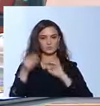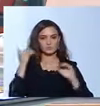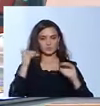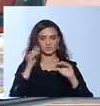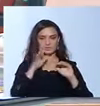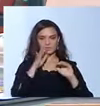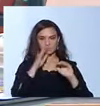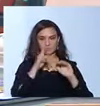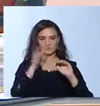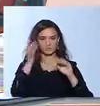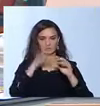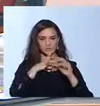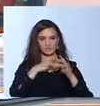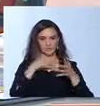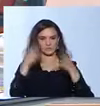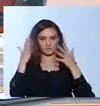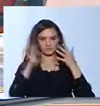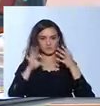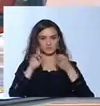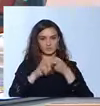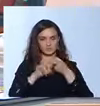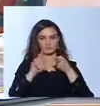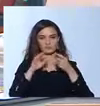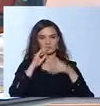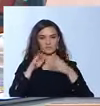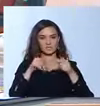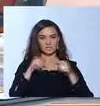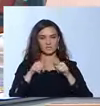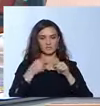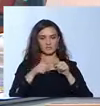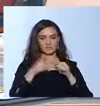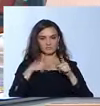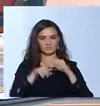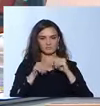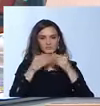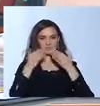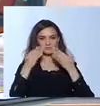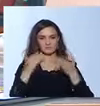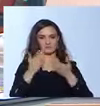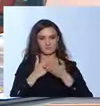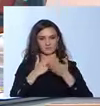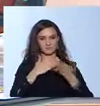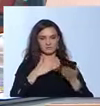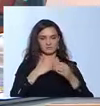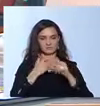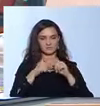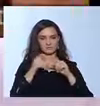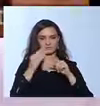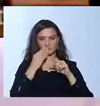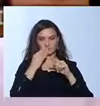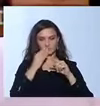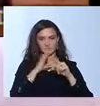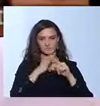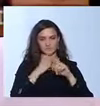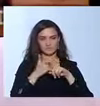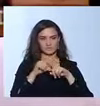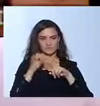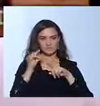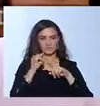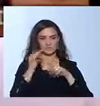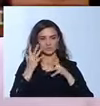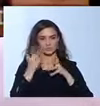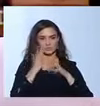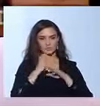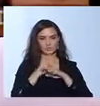ასაკში გაჭაღარავებასთან დაკავშირებით და მე აქედან გამომდინარე კითხვა მაქვს ბატონ ალექსისთან. აი თქვენ კვების ბლოკი ქონდა ძალიან საინტერესო,